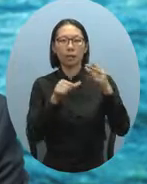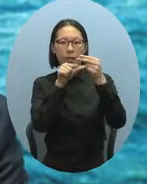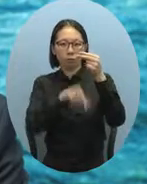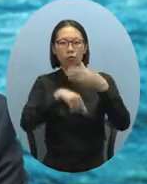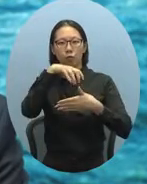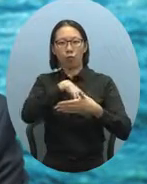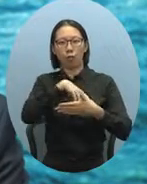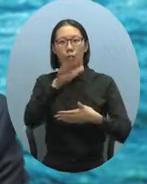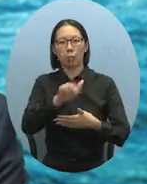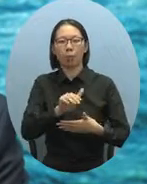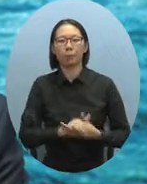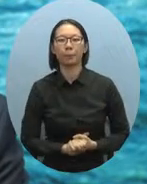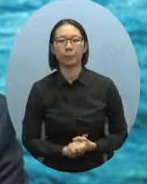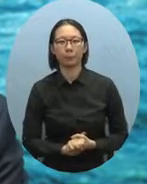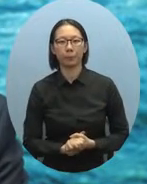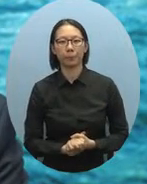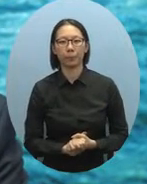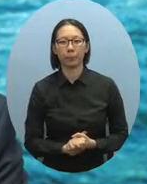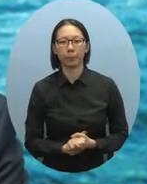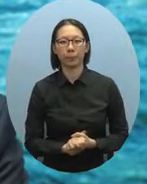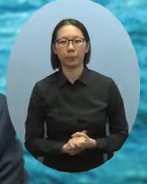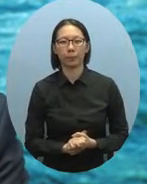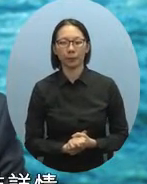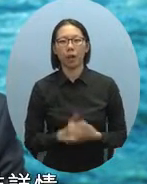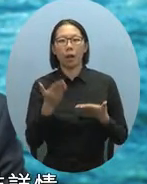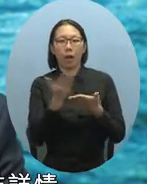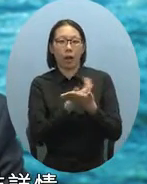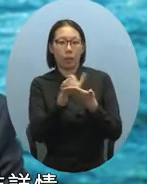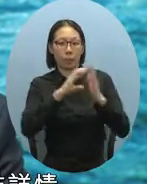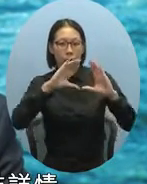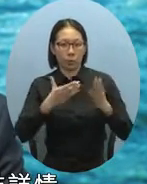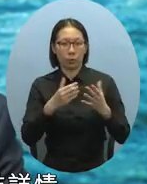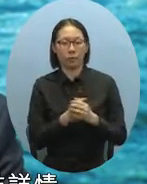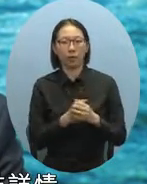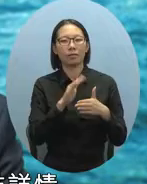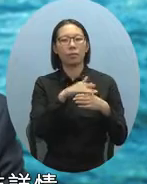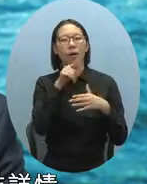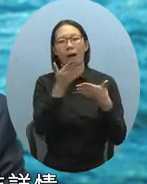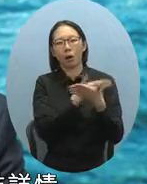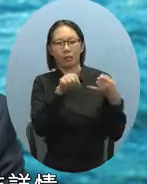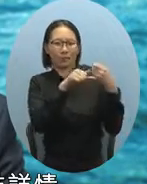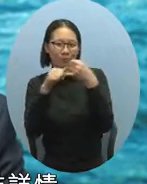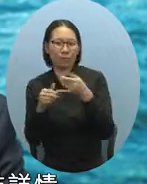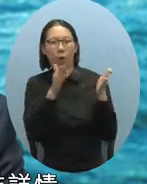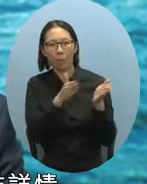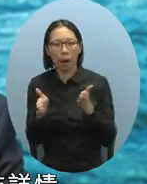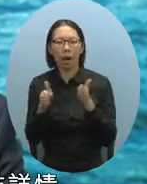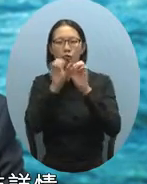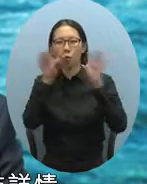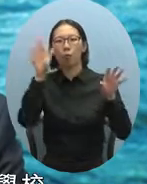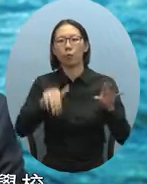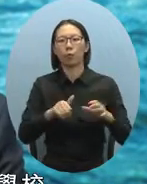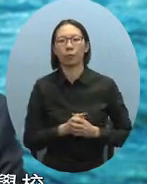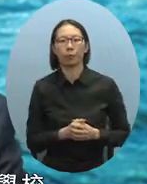會在7月之內，是繼續維持在7月之內。考評局是會盡快公布延期考試安排的詳